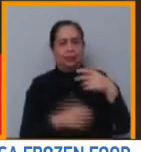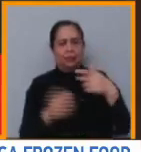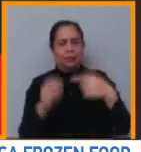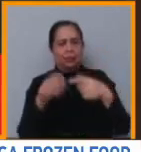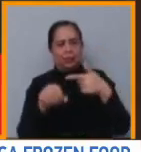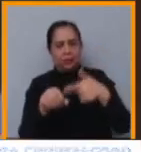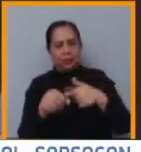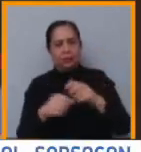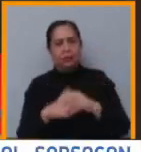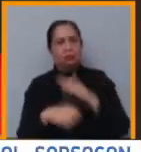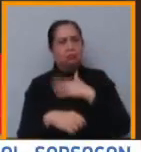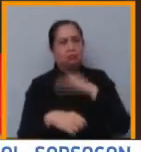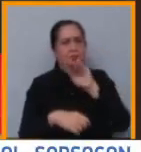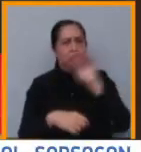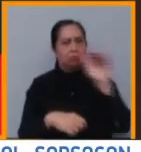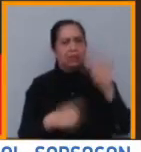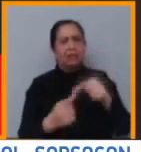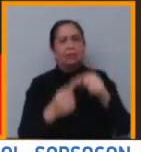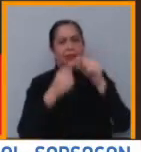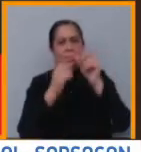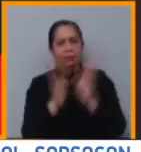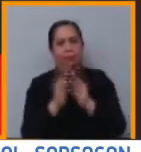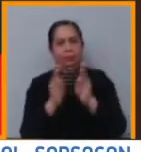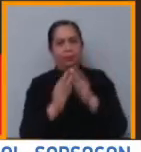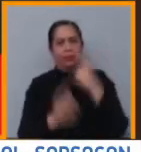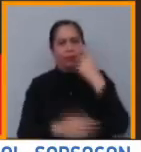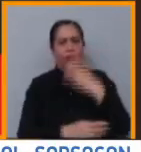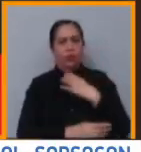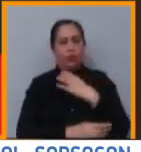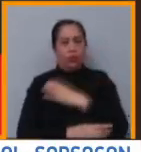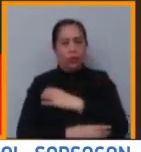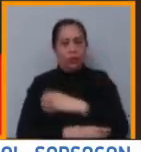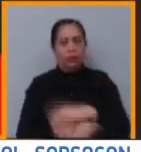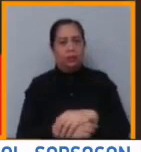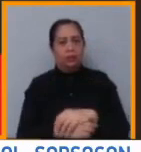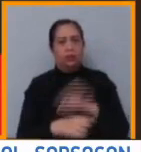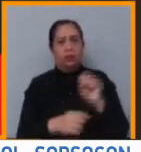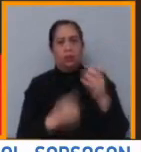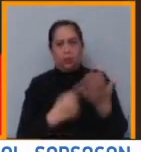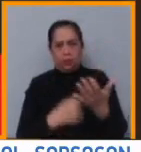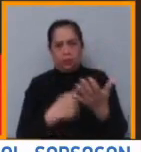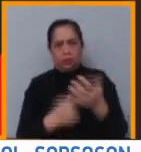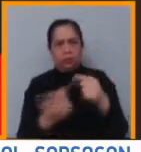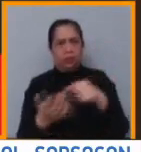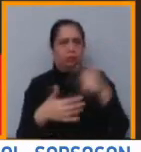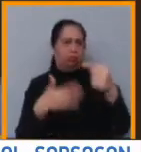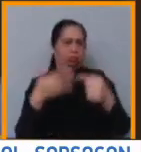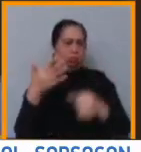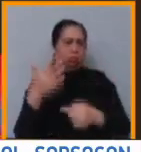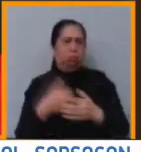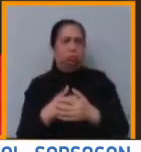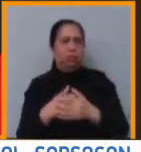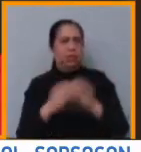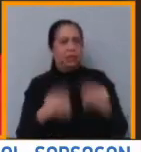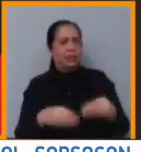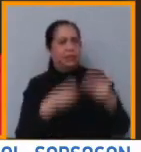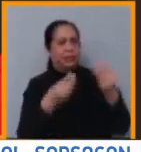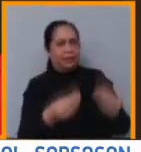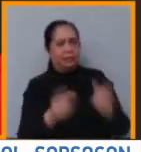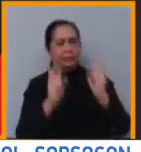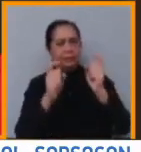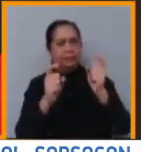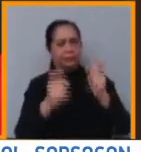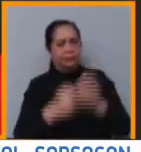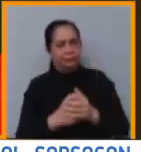ng special session ng Kongreso para pag-usapan itong mga bagay na ito at mabigyan na ng kagyat na